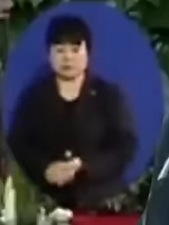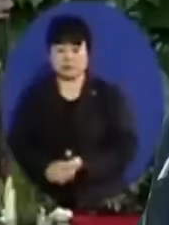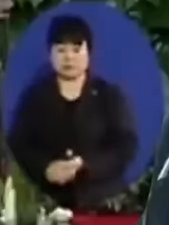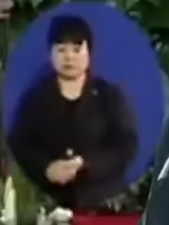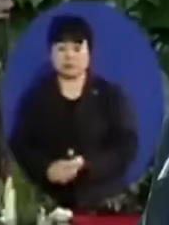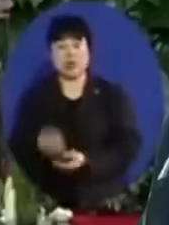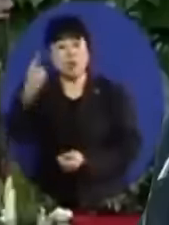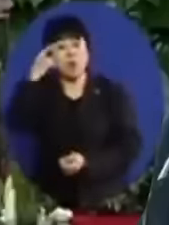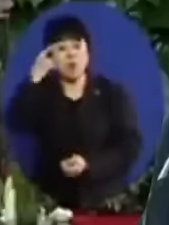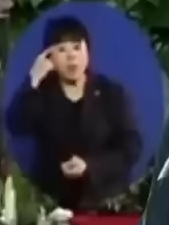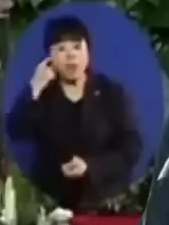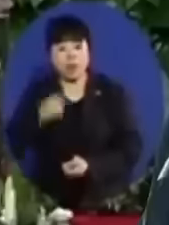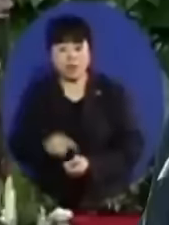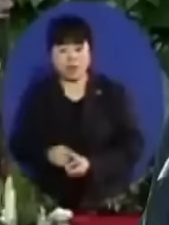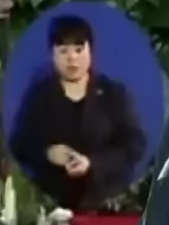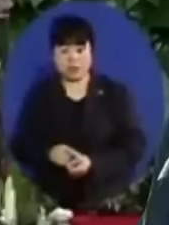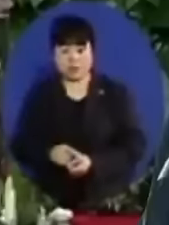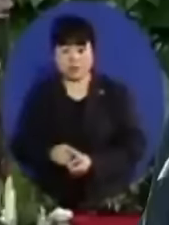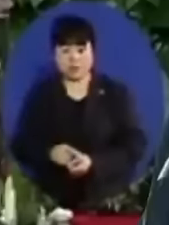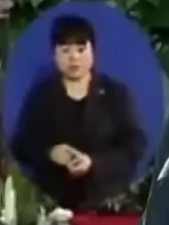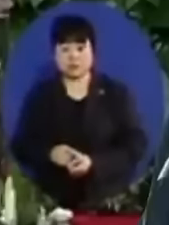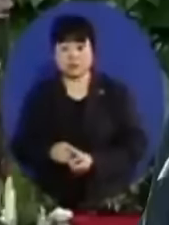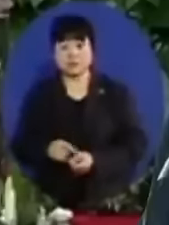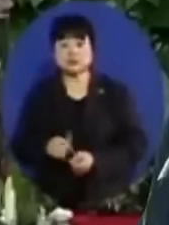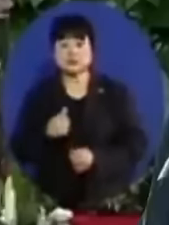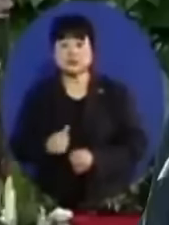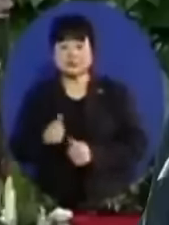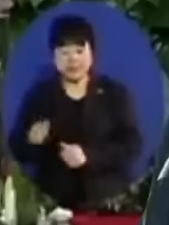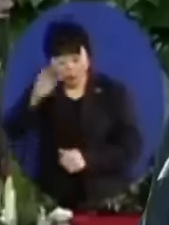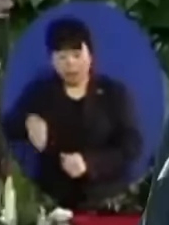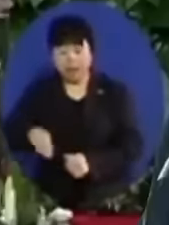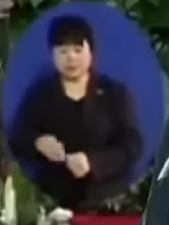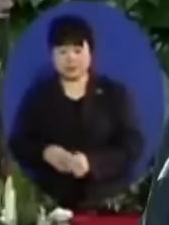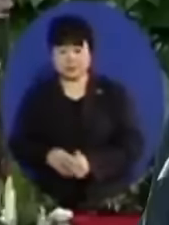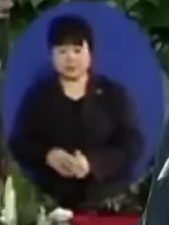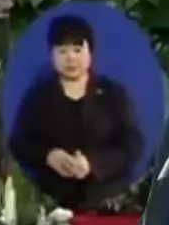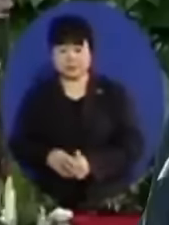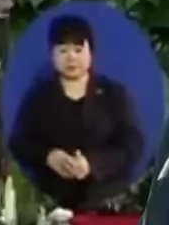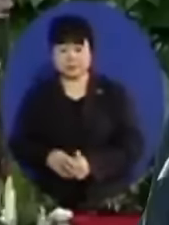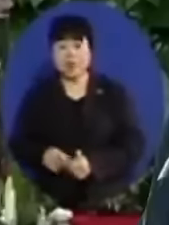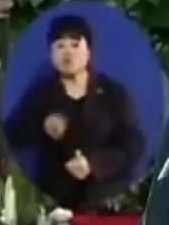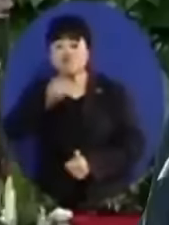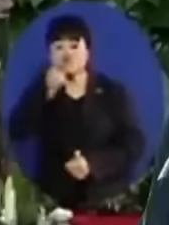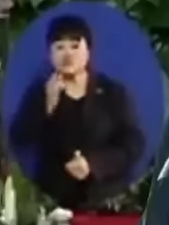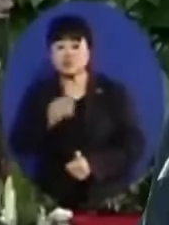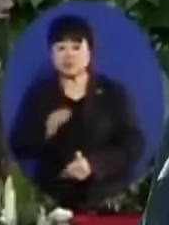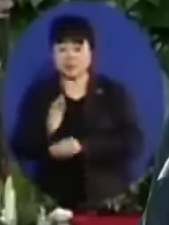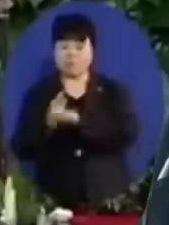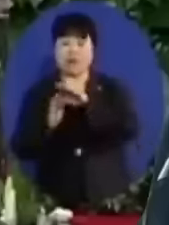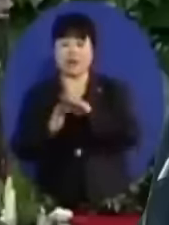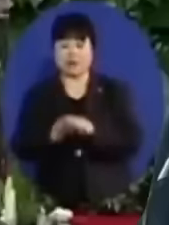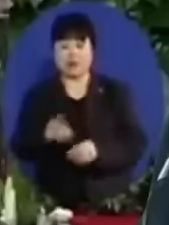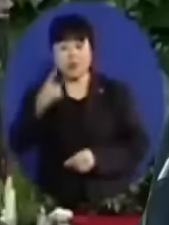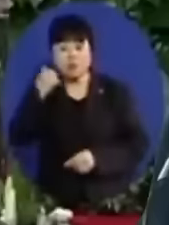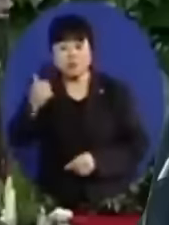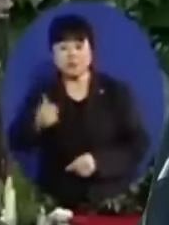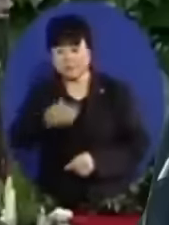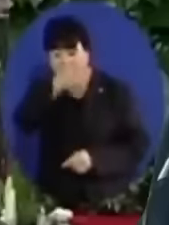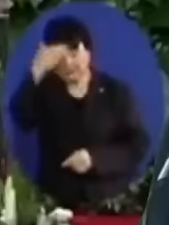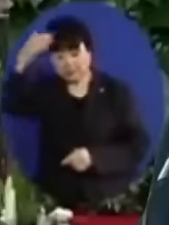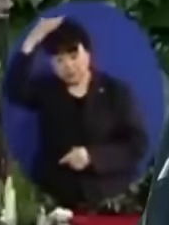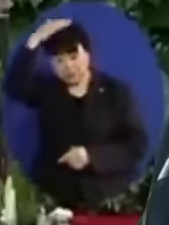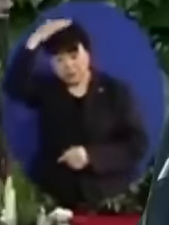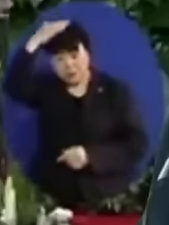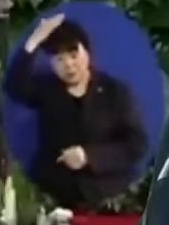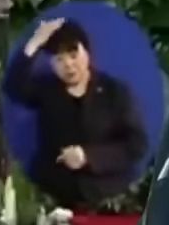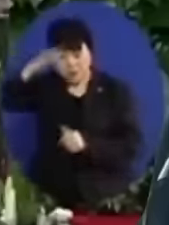그래 왜 호수에 왔습니까? 그래 자고 가만 내 신경들 해라. 목이 이만큼 쳐있는데 그냥 목사님이 머리를